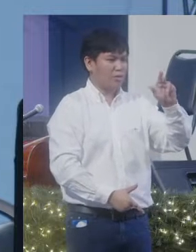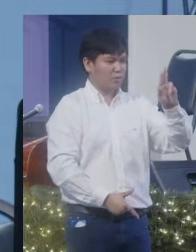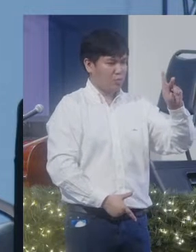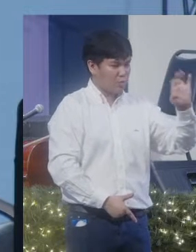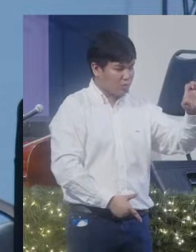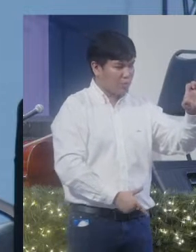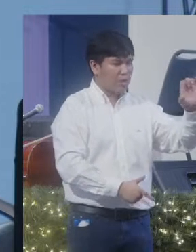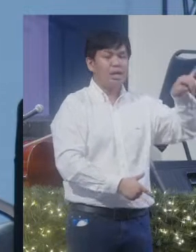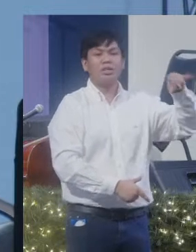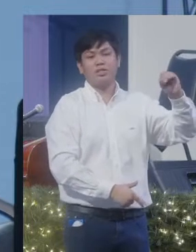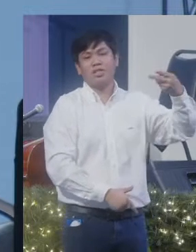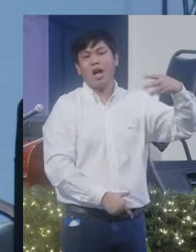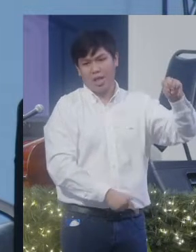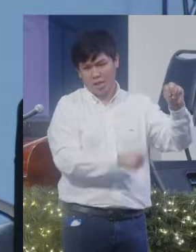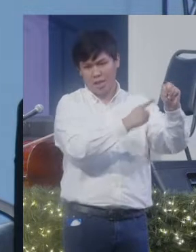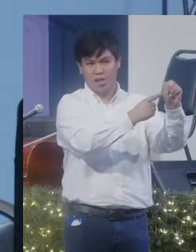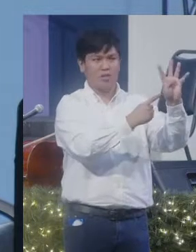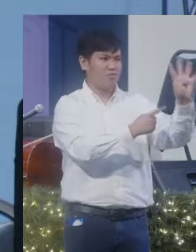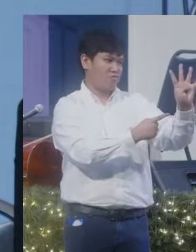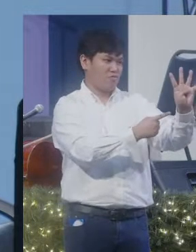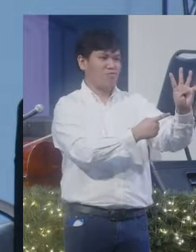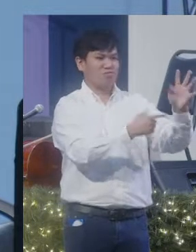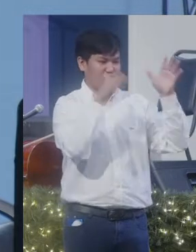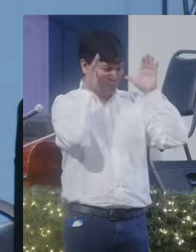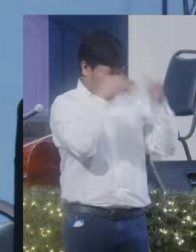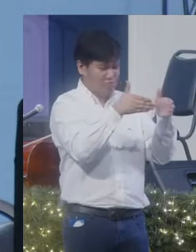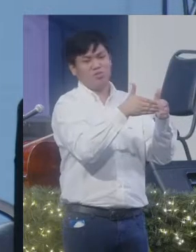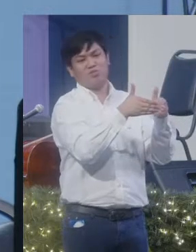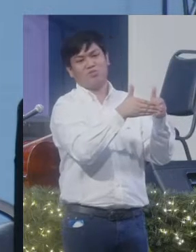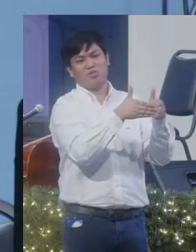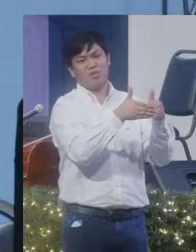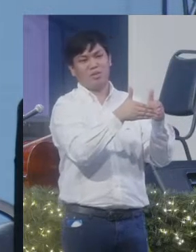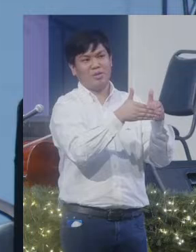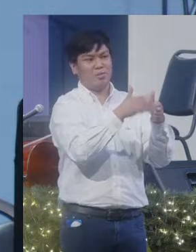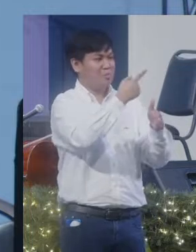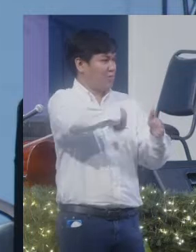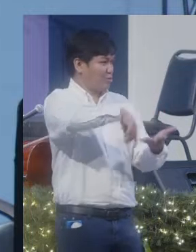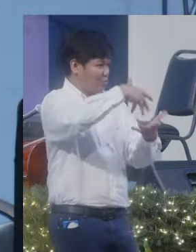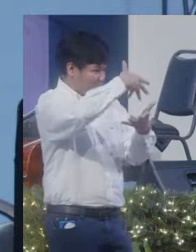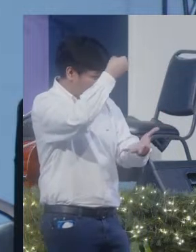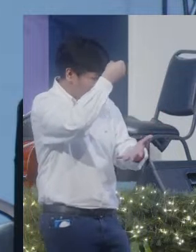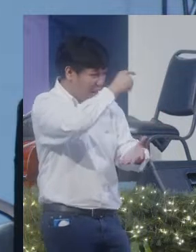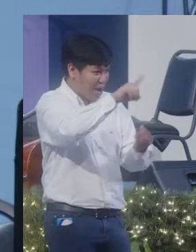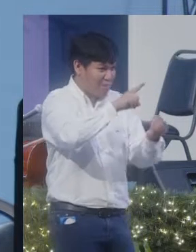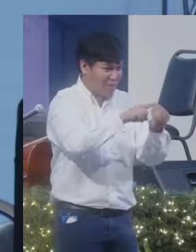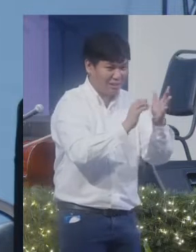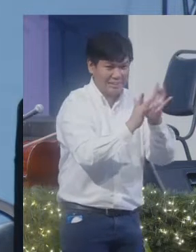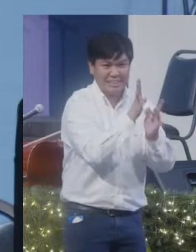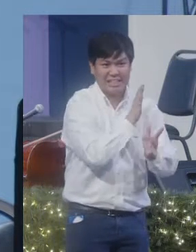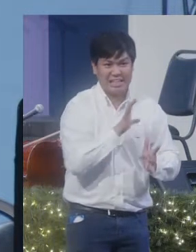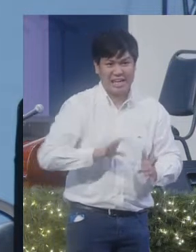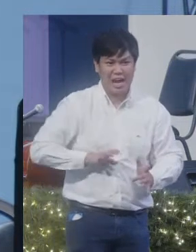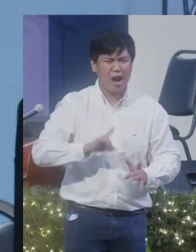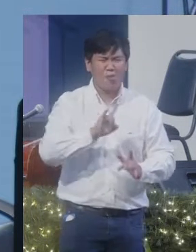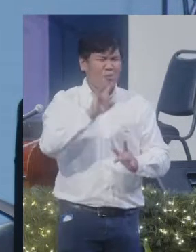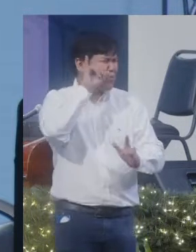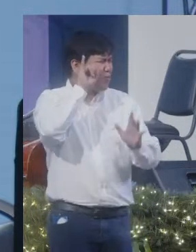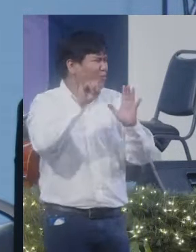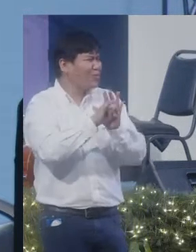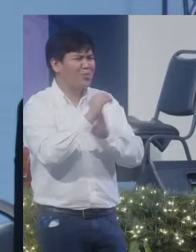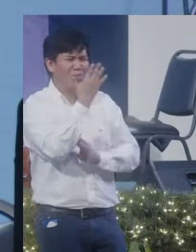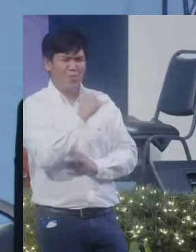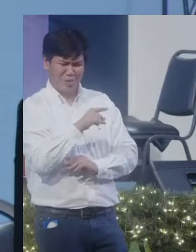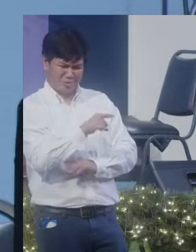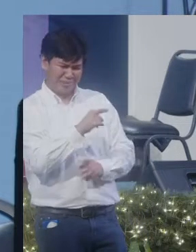magawain at dakilang persona ng ating Panginoong Hesus. Kaya tayo nag-aaral sa mga gospels. At sa Gospel of Luke